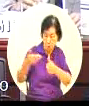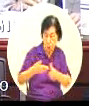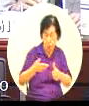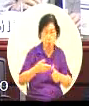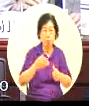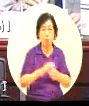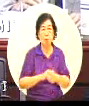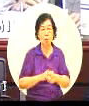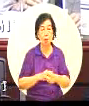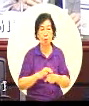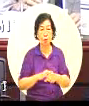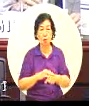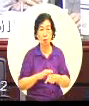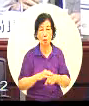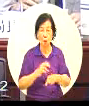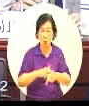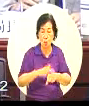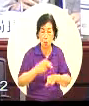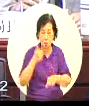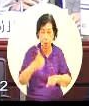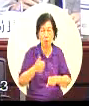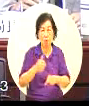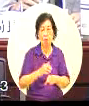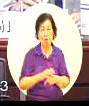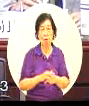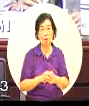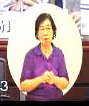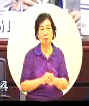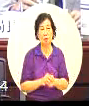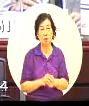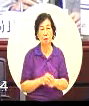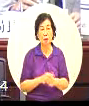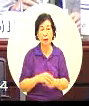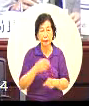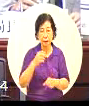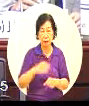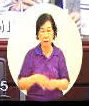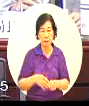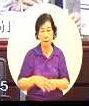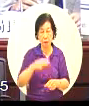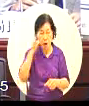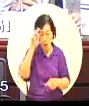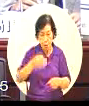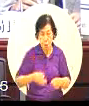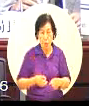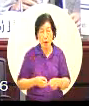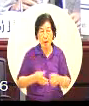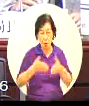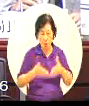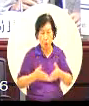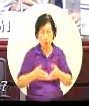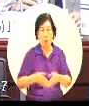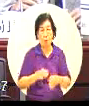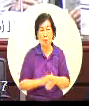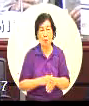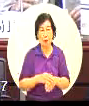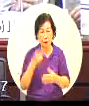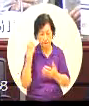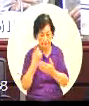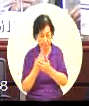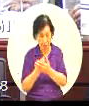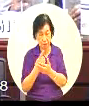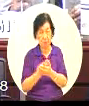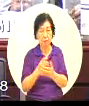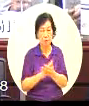才，我也认为很重要。所以我们非常重视沈议员每一次跟我们讨论这个问